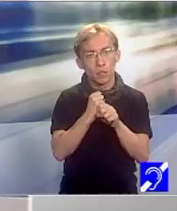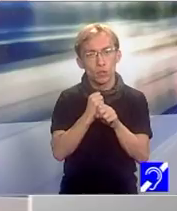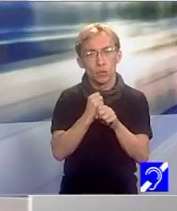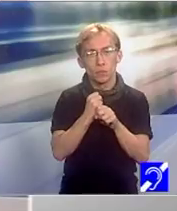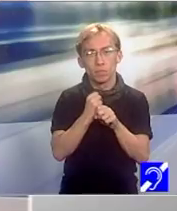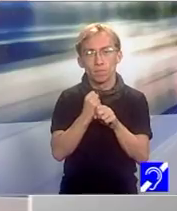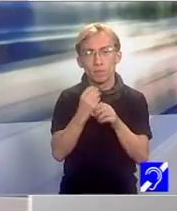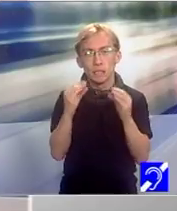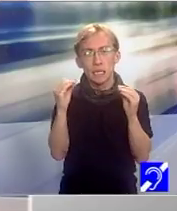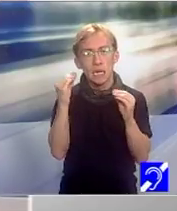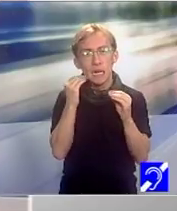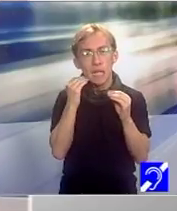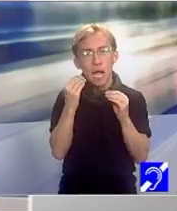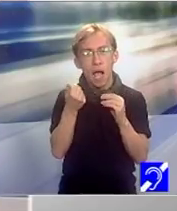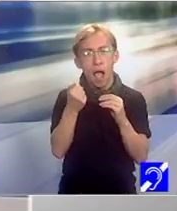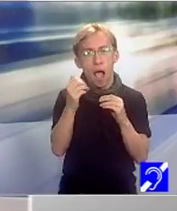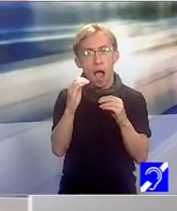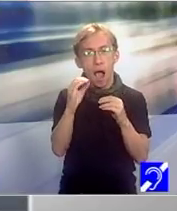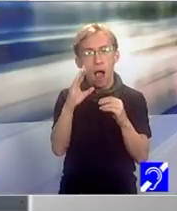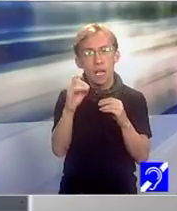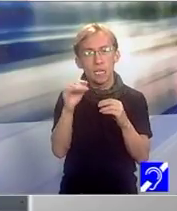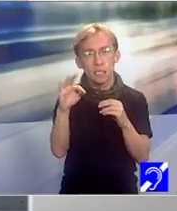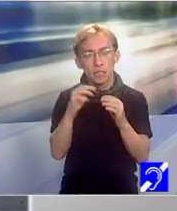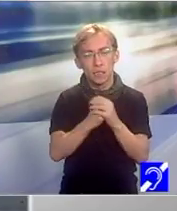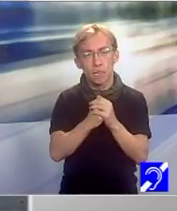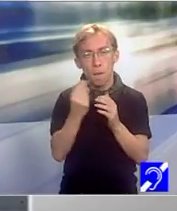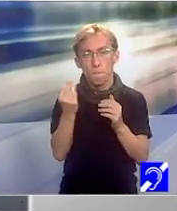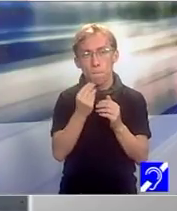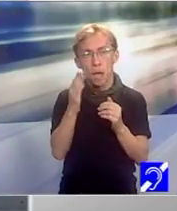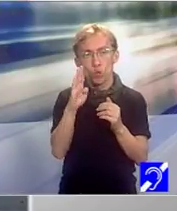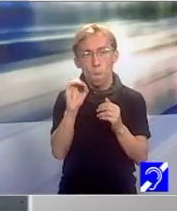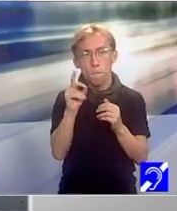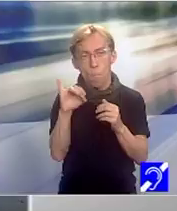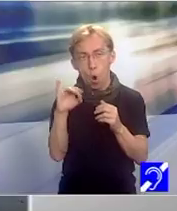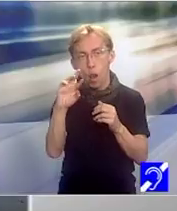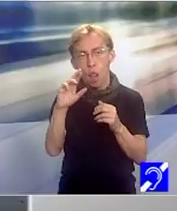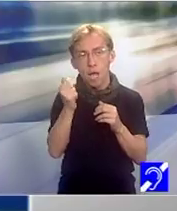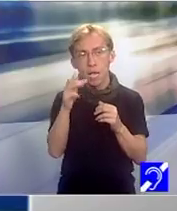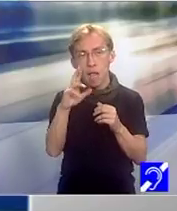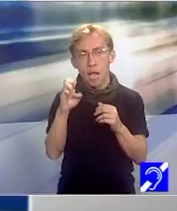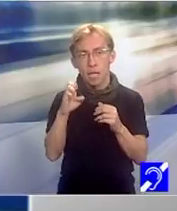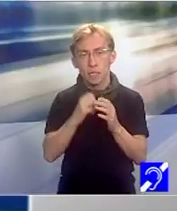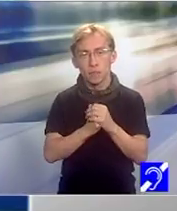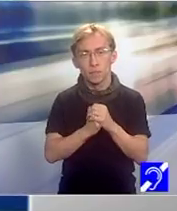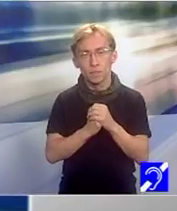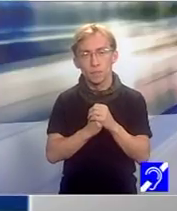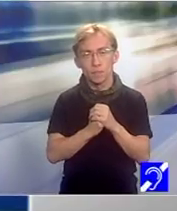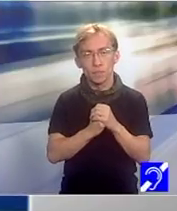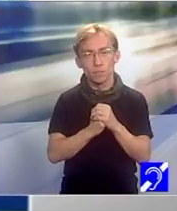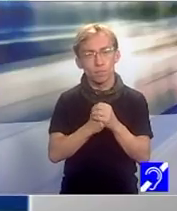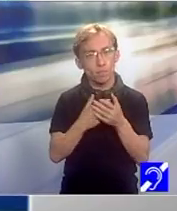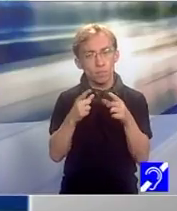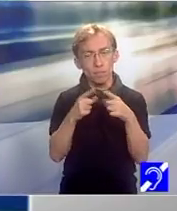acreditat la rețeaua europeană de boli rare. Și mi-au dat drept de copyright. Exact. Ai adus și pliantele acestea